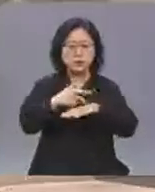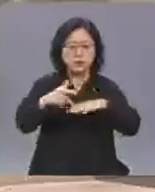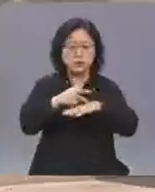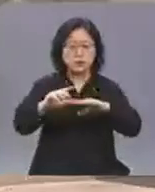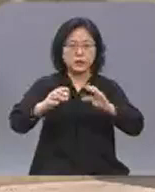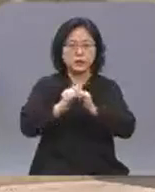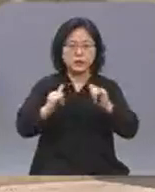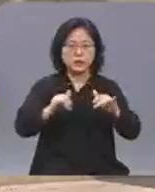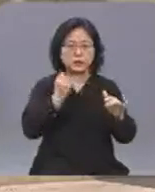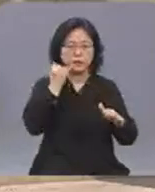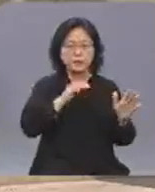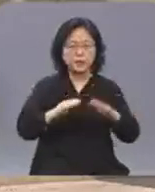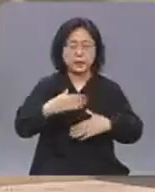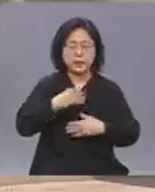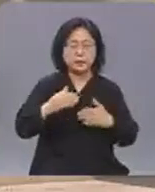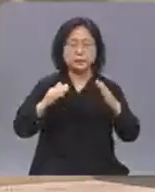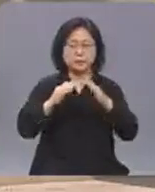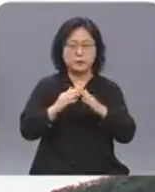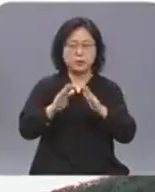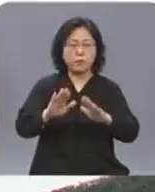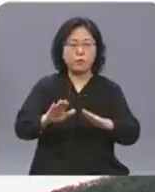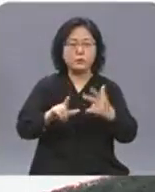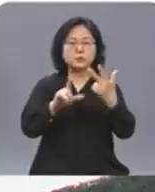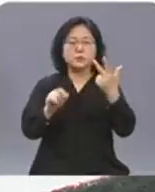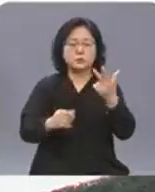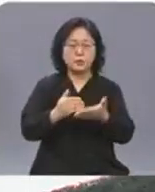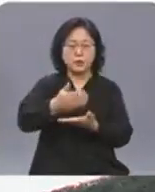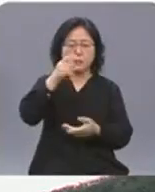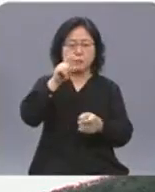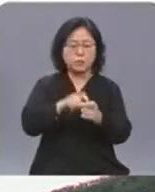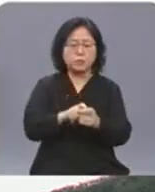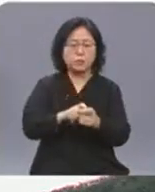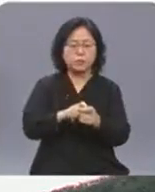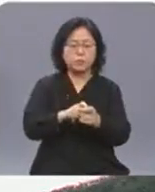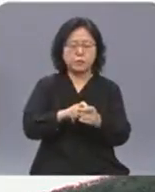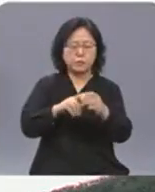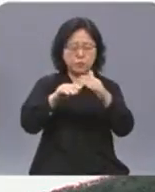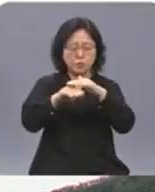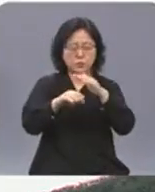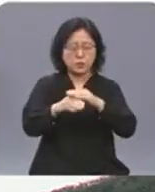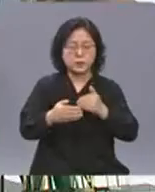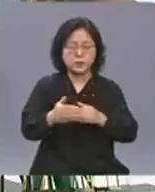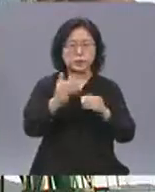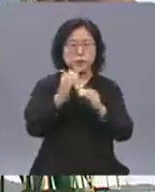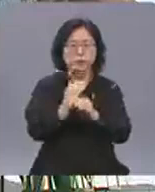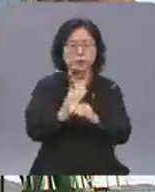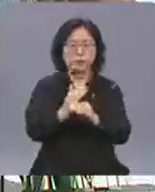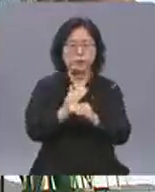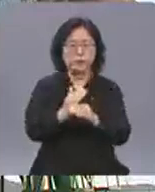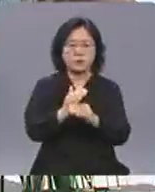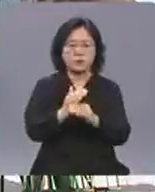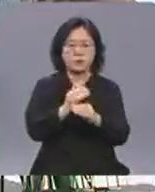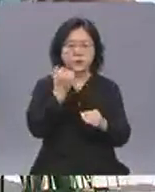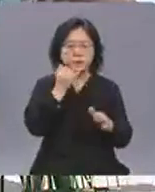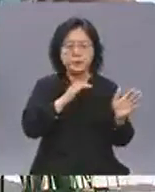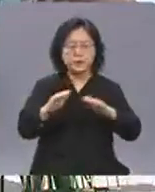진도 국민 해양안전관은 올해 7월 개관을 목표로 막바지 공사가 진행 중이고 해양수산부도